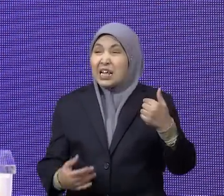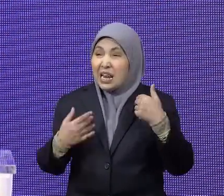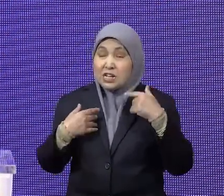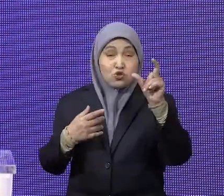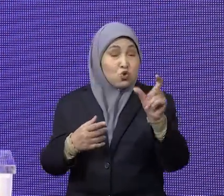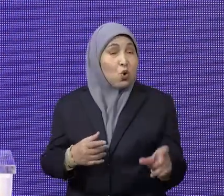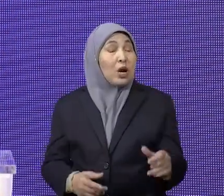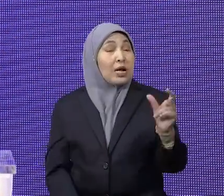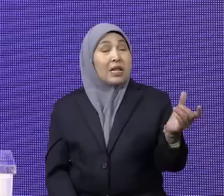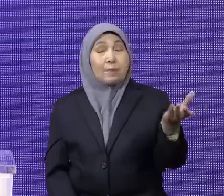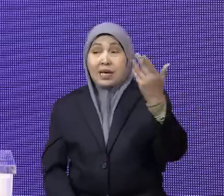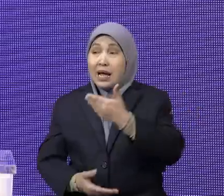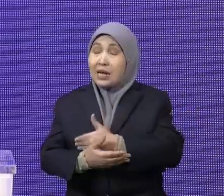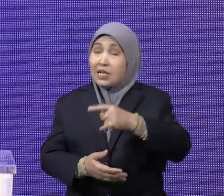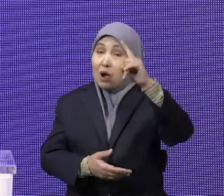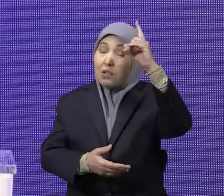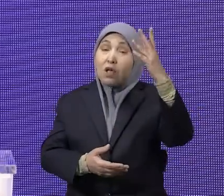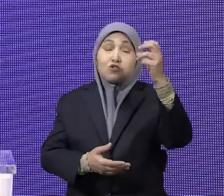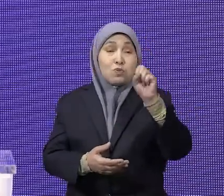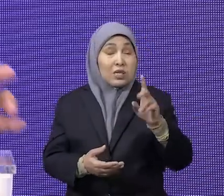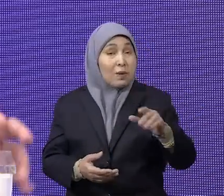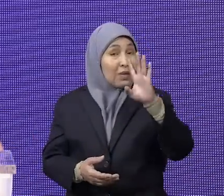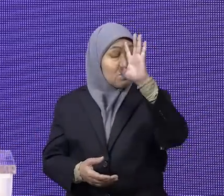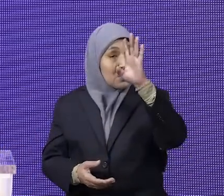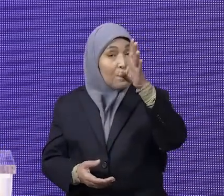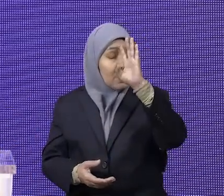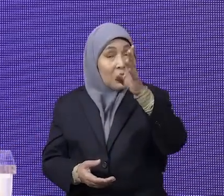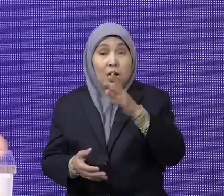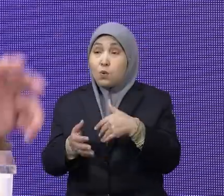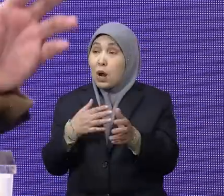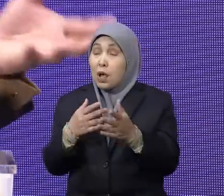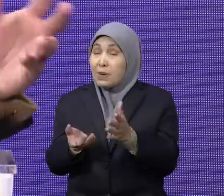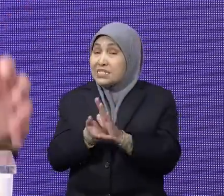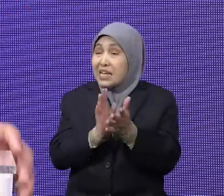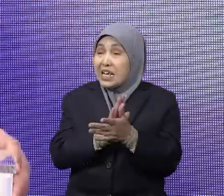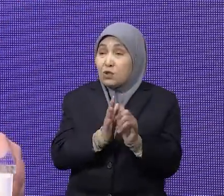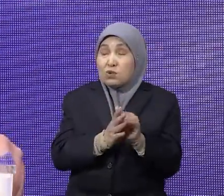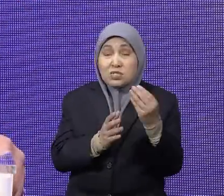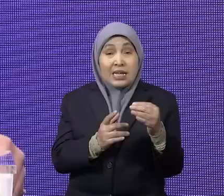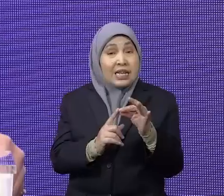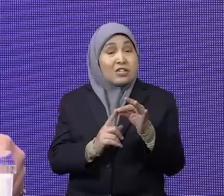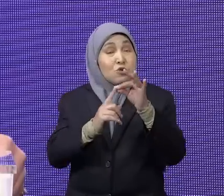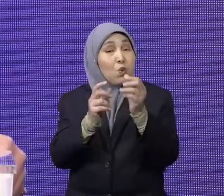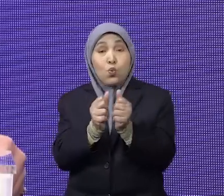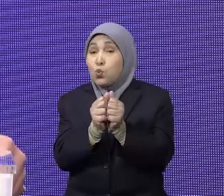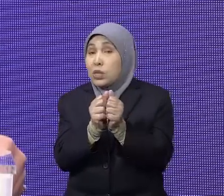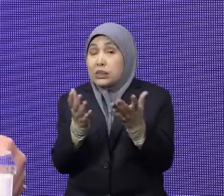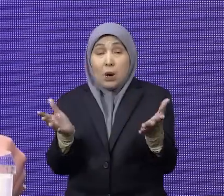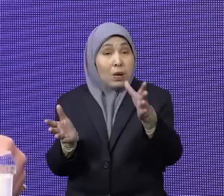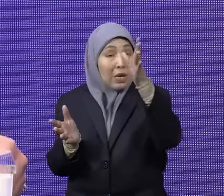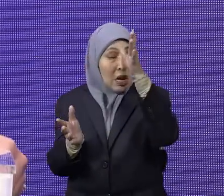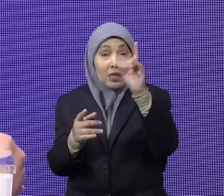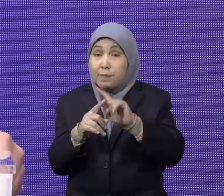merupakan seorang nabi, seorang anak yang Allah Subhanahu wa taala ciptakan. Walaupun kejadiannya itu agak sedikit istimewa tanpa